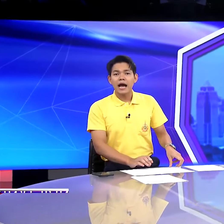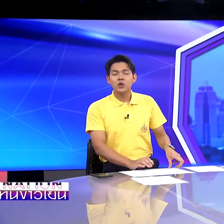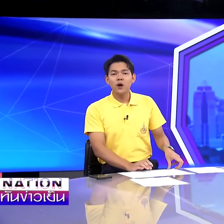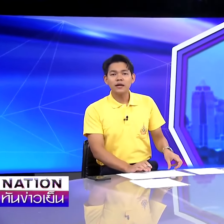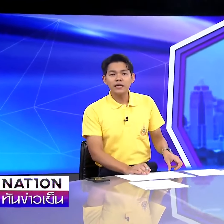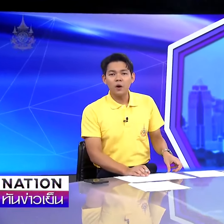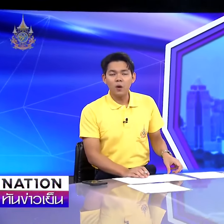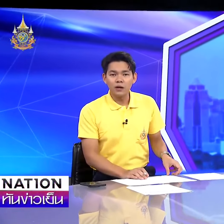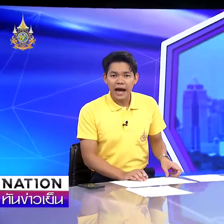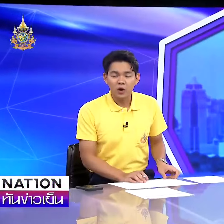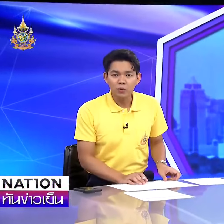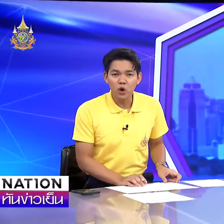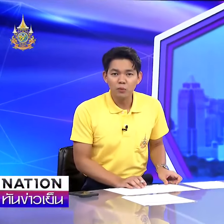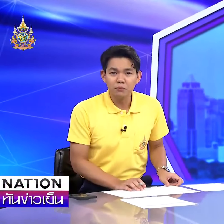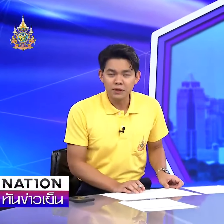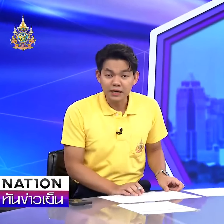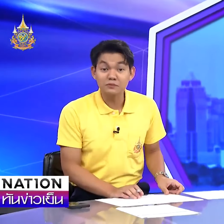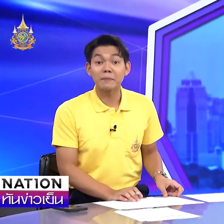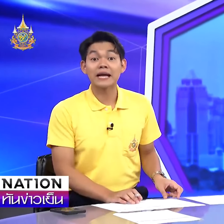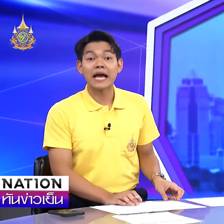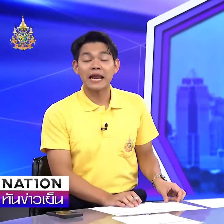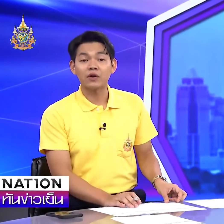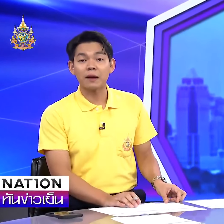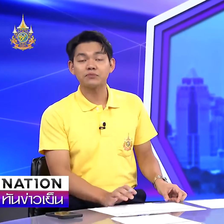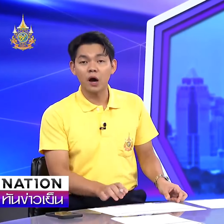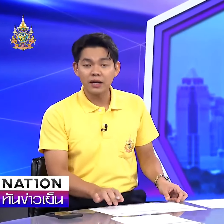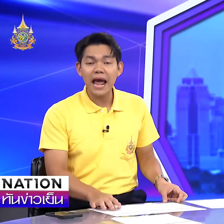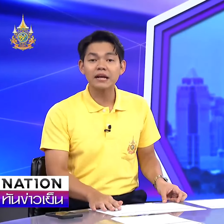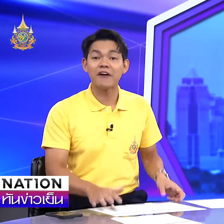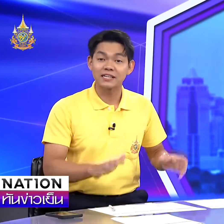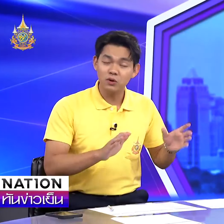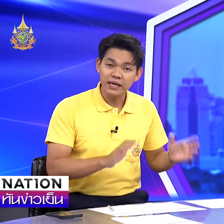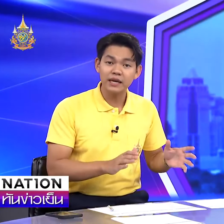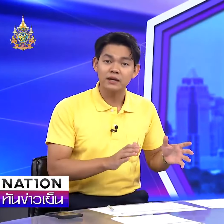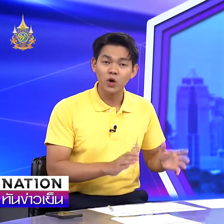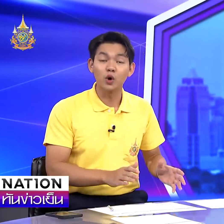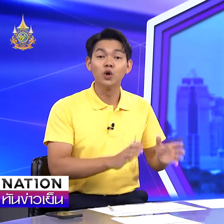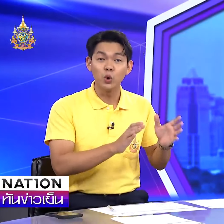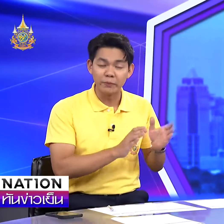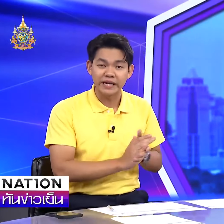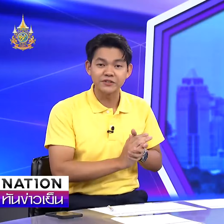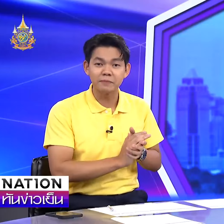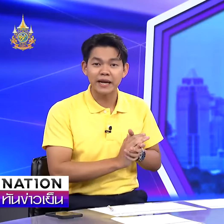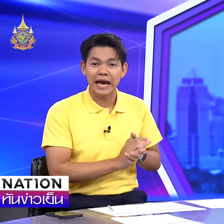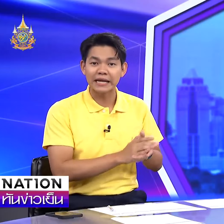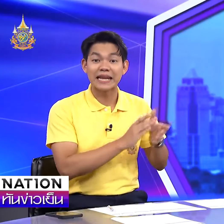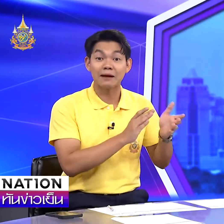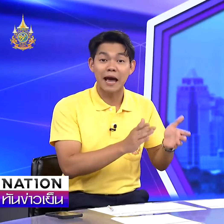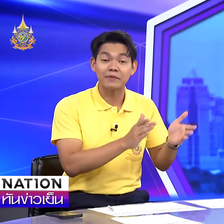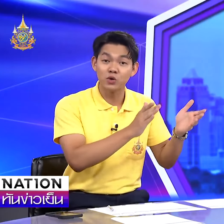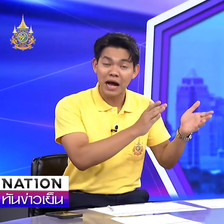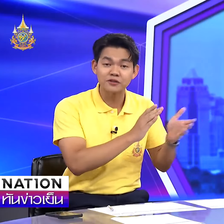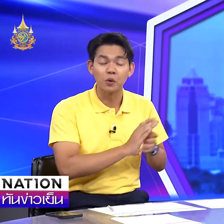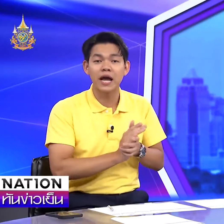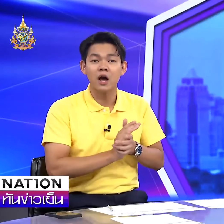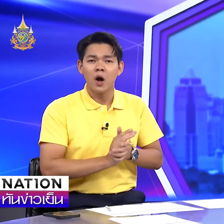ระแห่งการทวงหนี้ของคนดังคุณผู้ชมเริ่มจะไปกันใหญ่แล้วนะครับตอนแรกเนี่ยฝั่งเจ้าหนี้โดยคุณลูกหมีซึ่งเป็นอดีตนาง